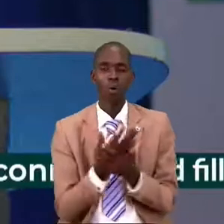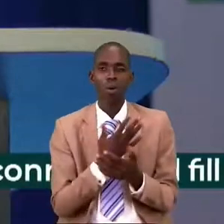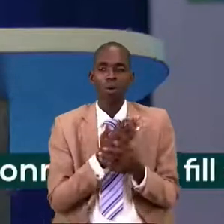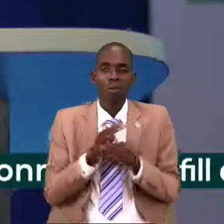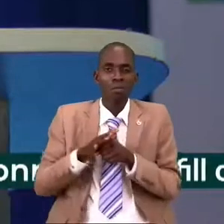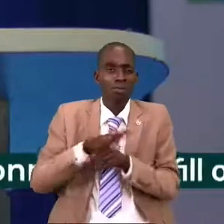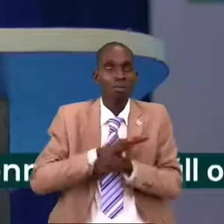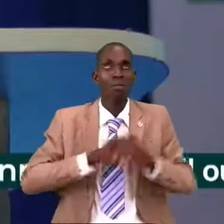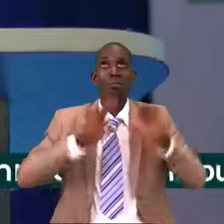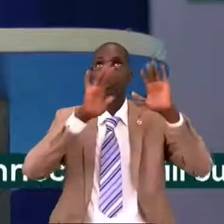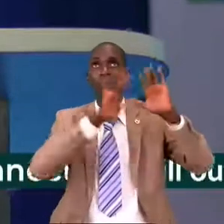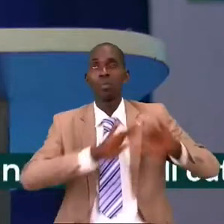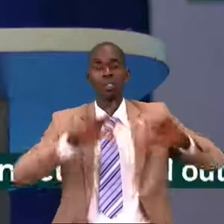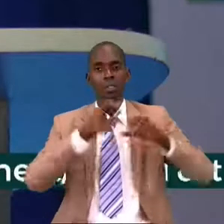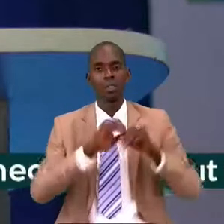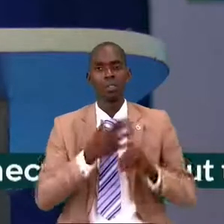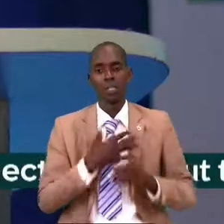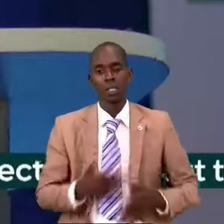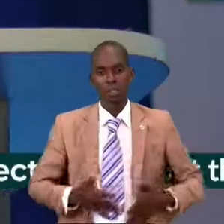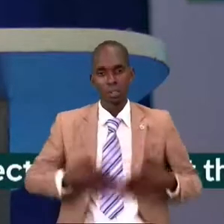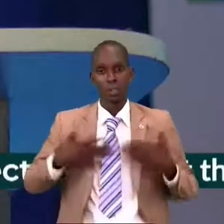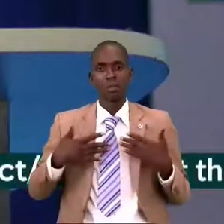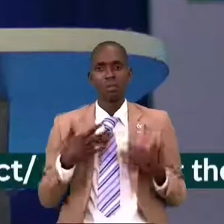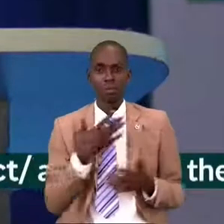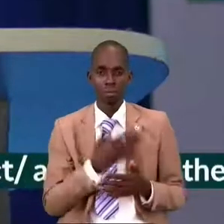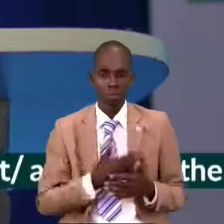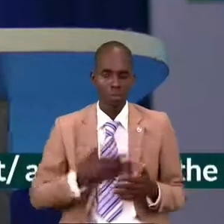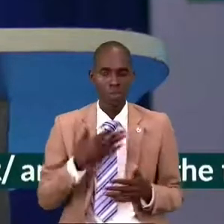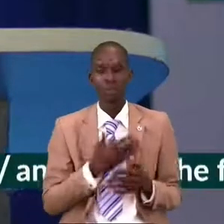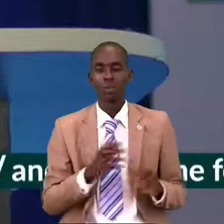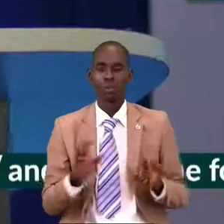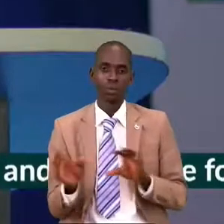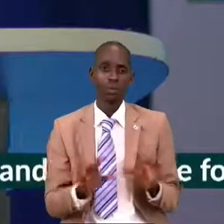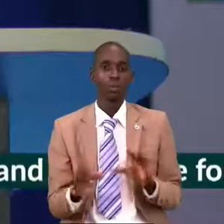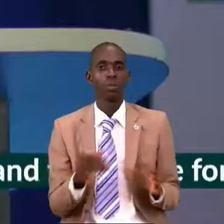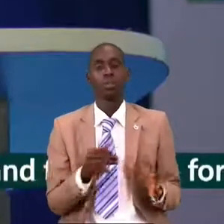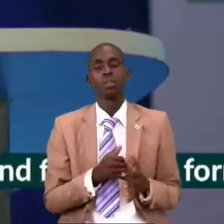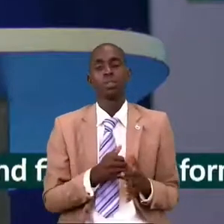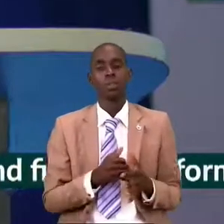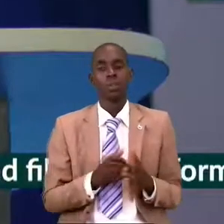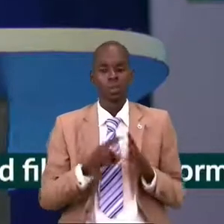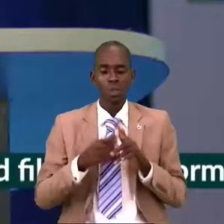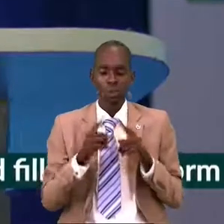Rappelle-toi le banquet des croyants. Pour ceux qui donnent leur vie au Seigneur,